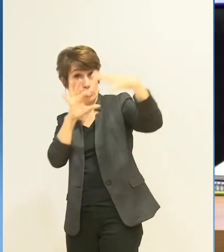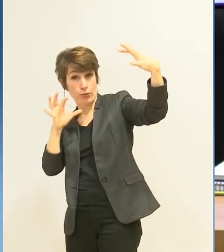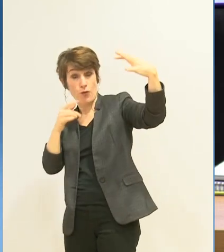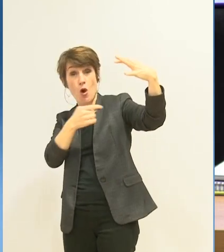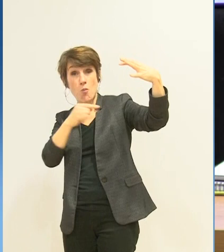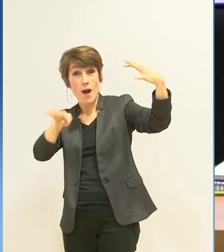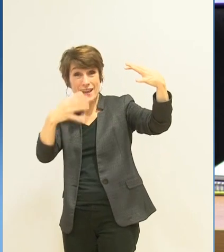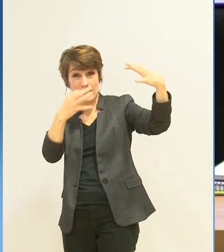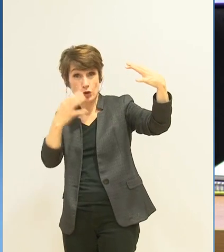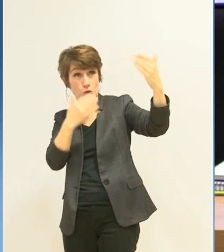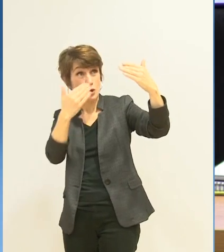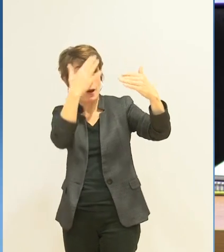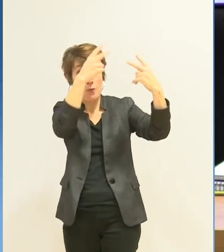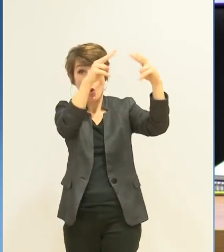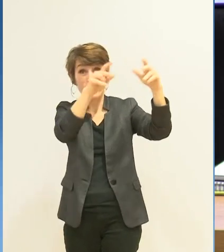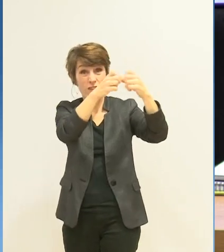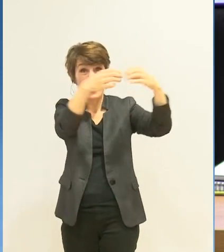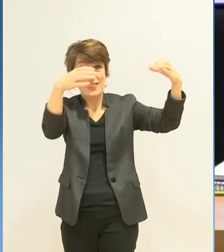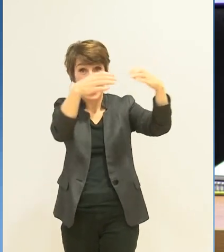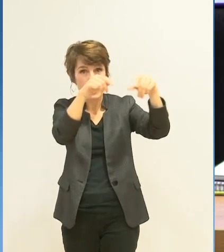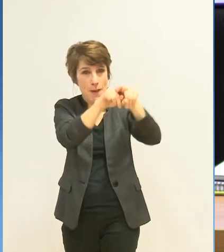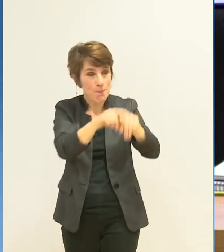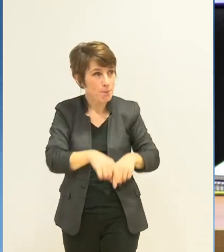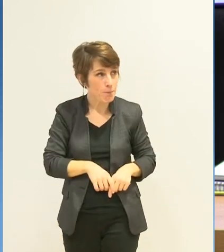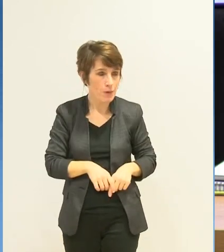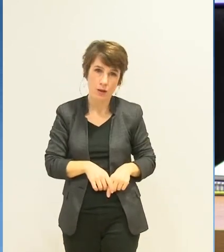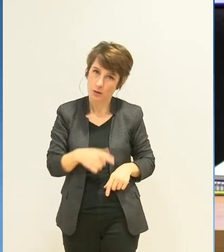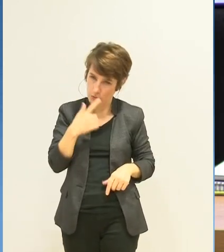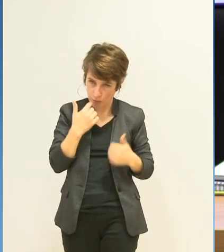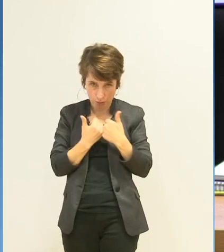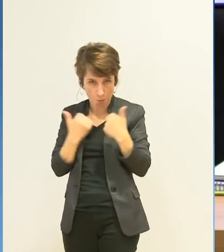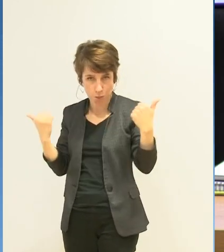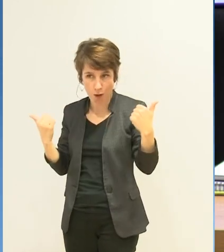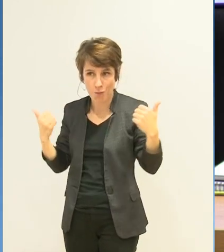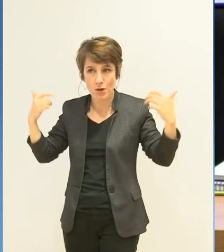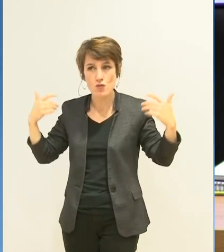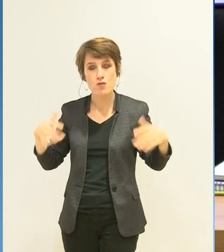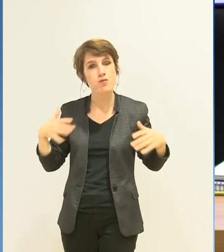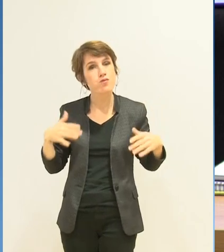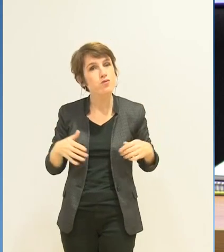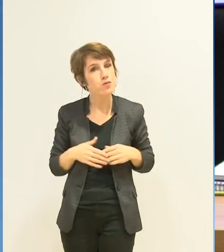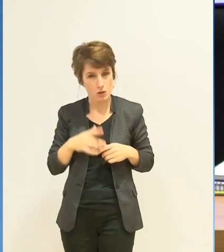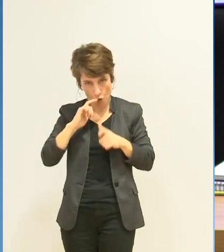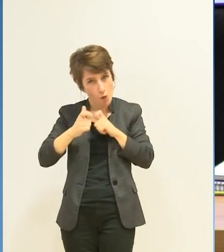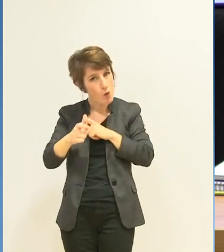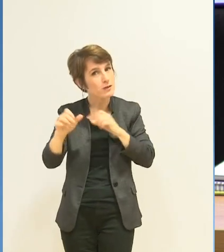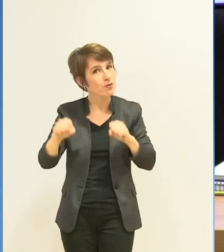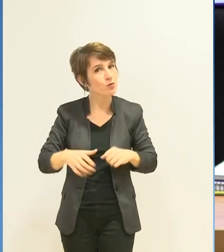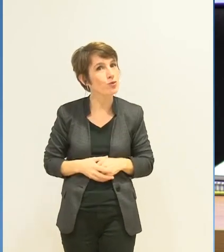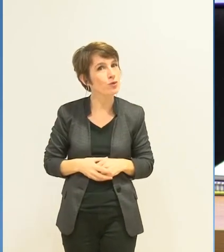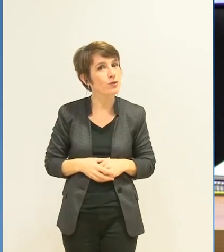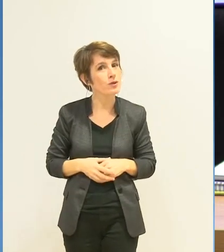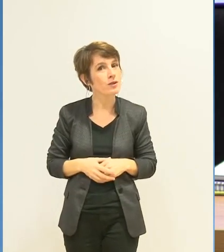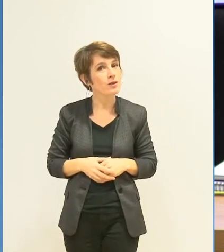des villes un autre ce n'est pas rien quand même ça veut dire des choses ça a des conséquences sur